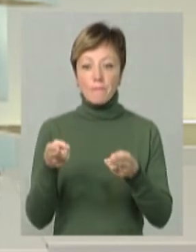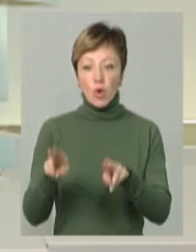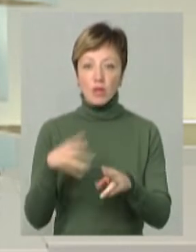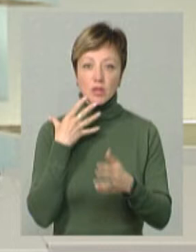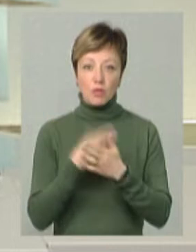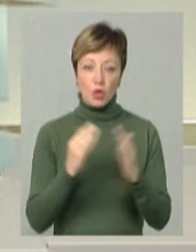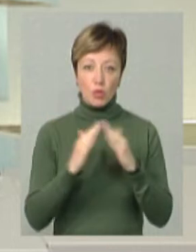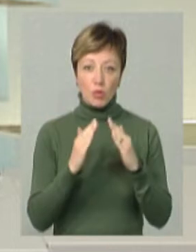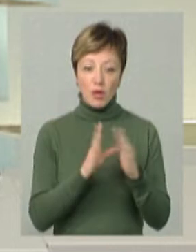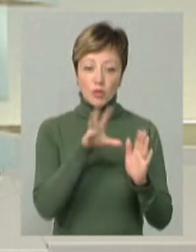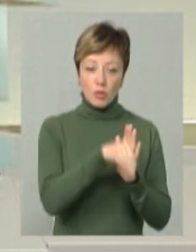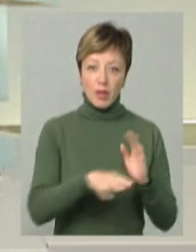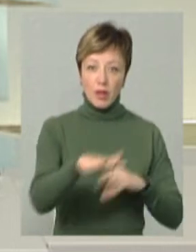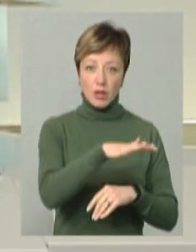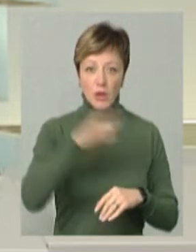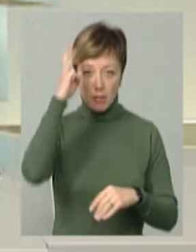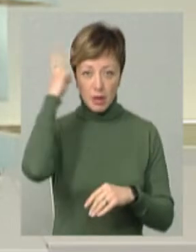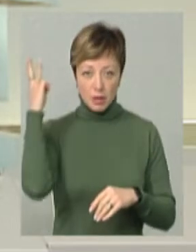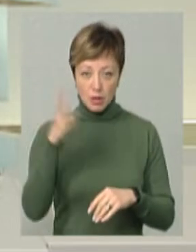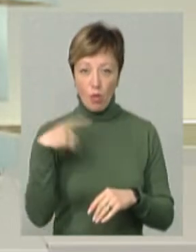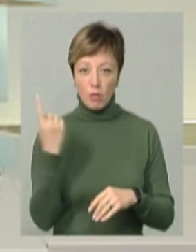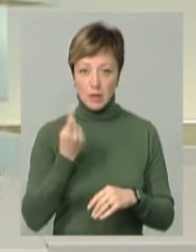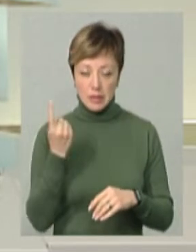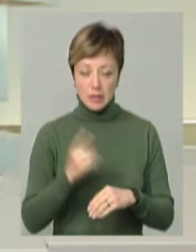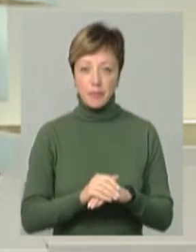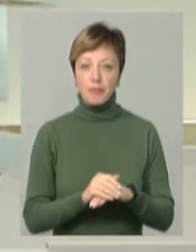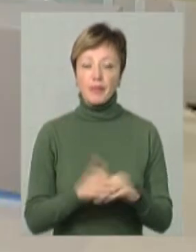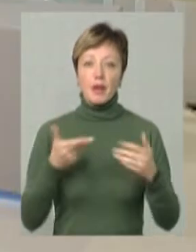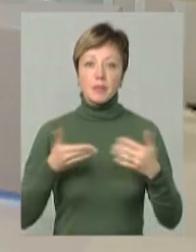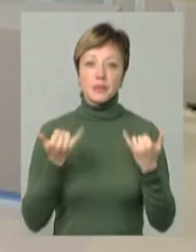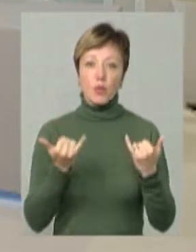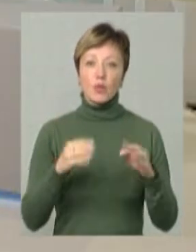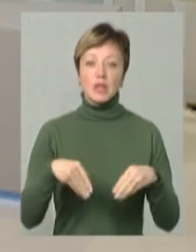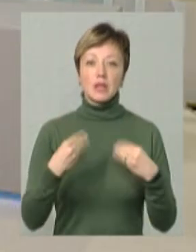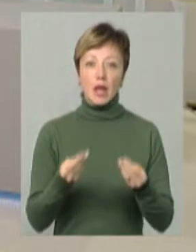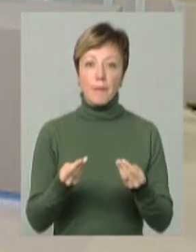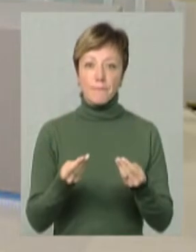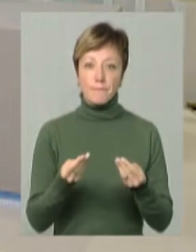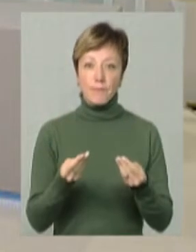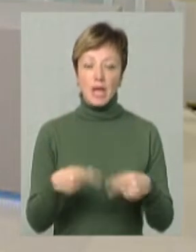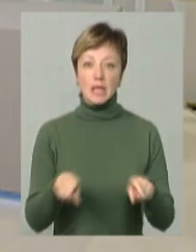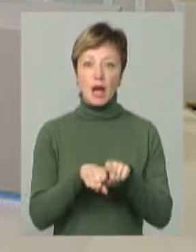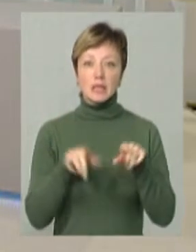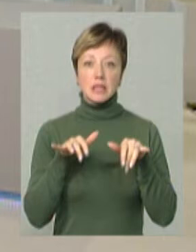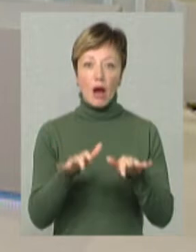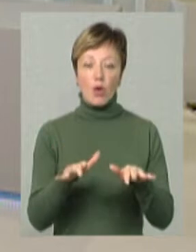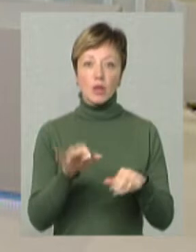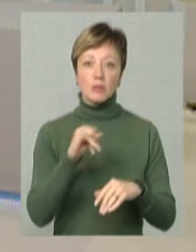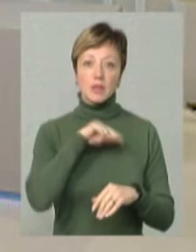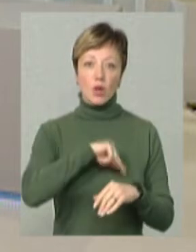свої домівки і оселитися на території Хмельницької області. Ми сьогодні надаємо такі заходи